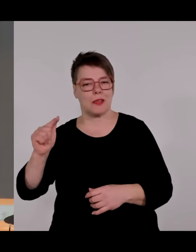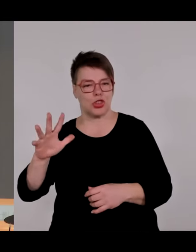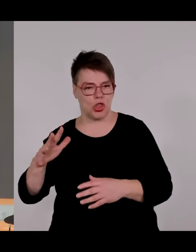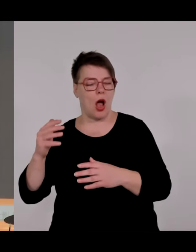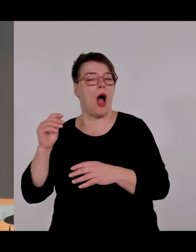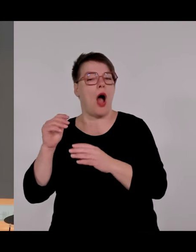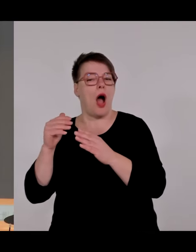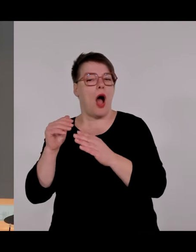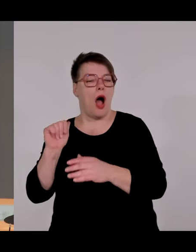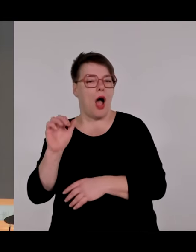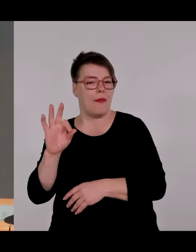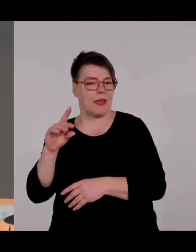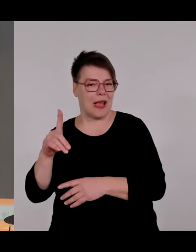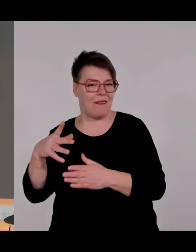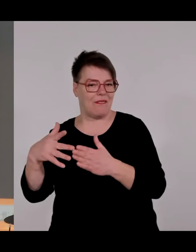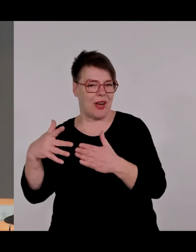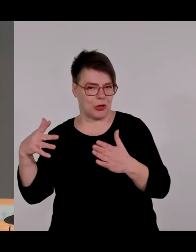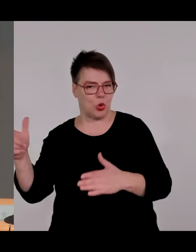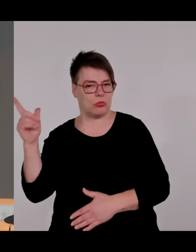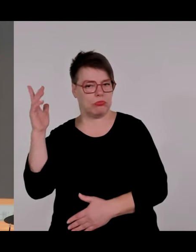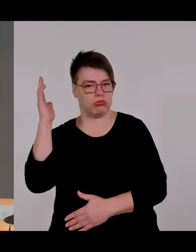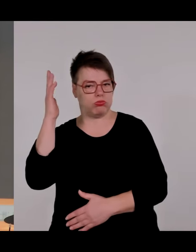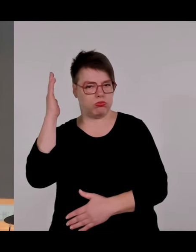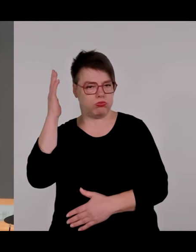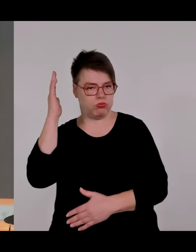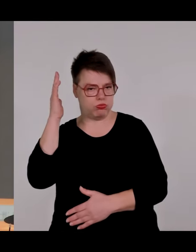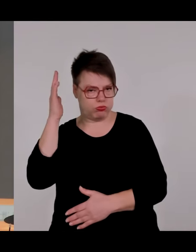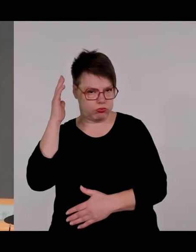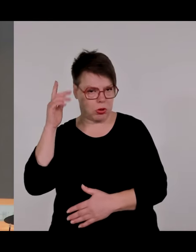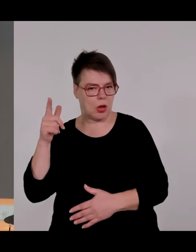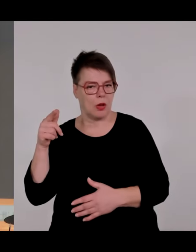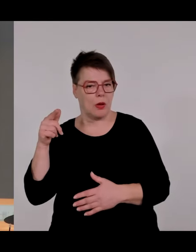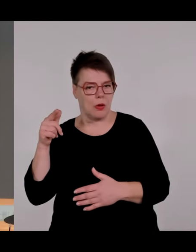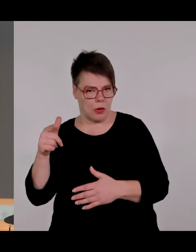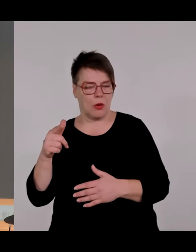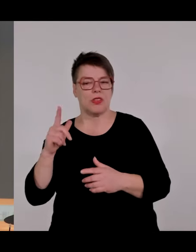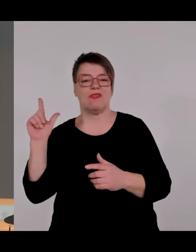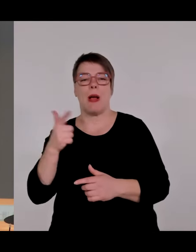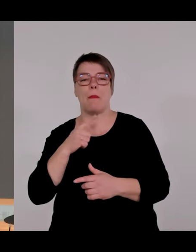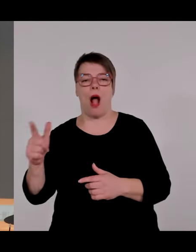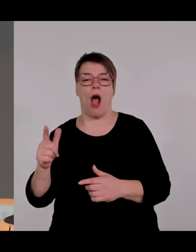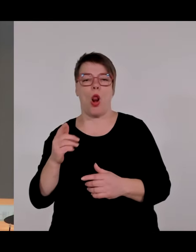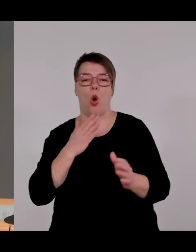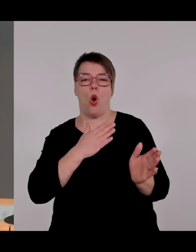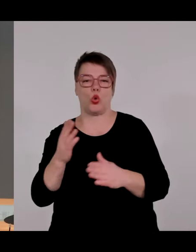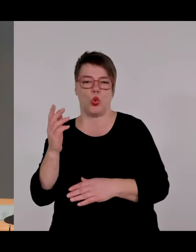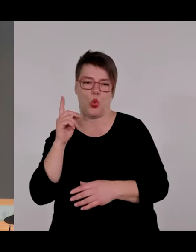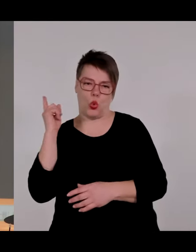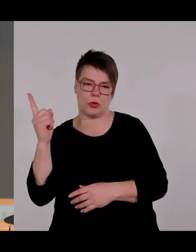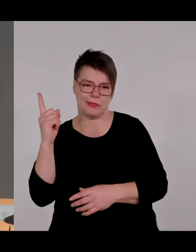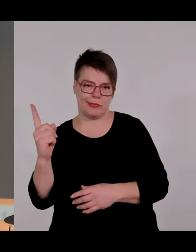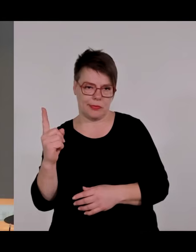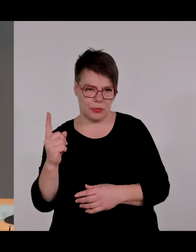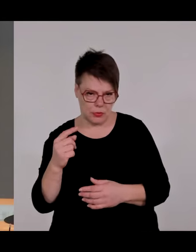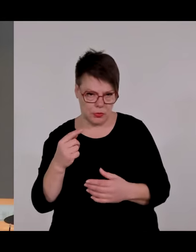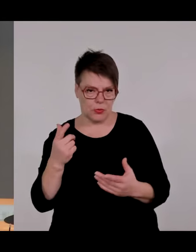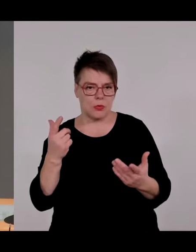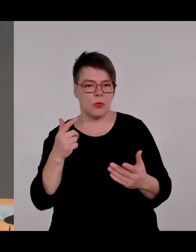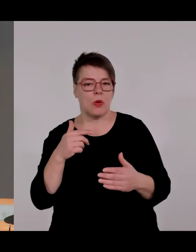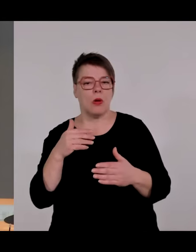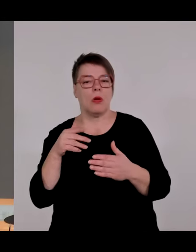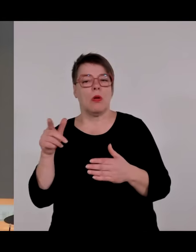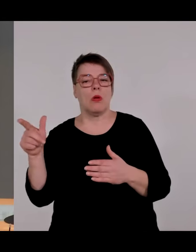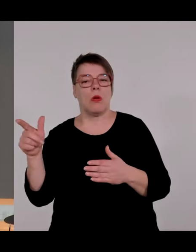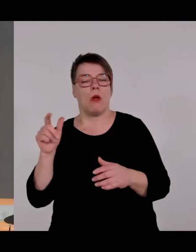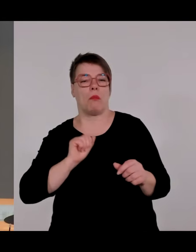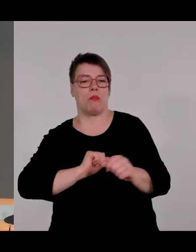Ordnungsruf vom 18. Januar 2024 wegen der Bezeichnung von Abgeordneten als Damen und Herren von der Sozialistischen